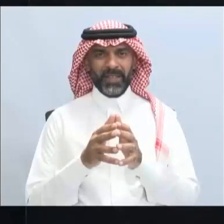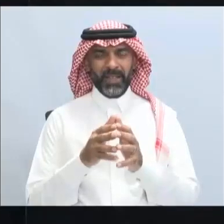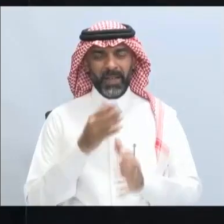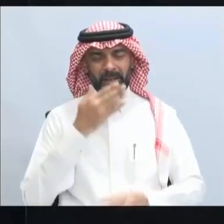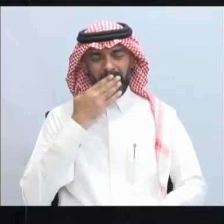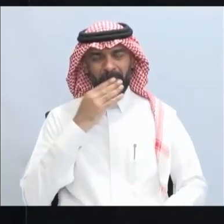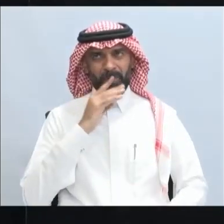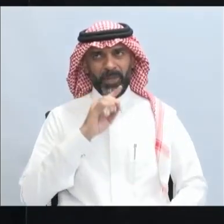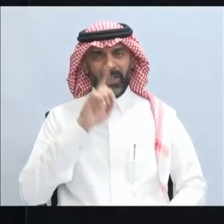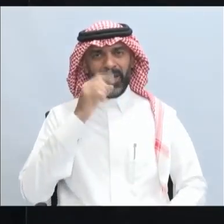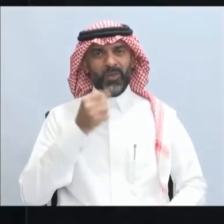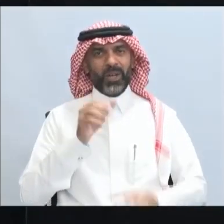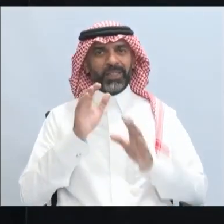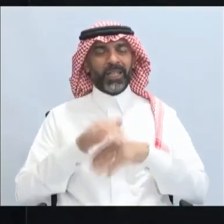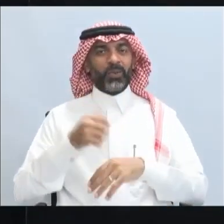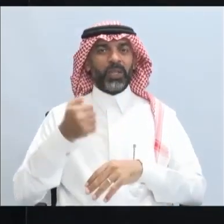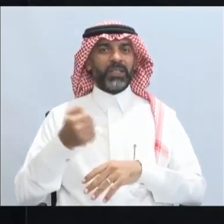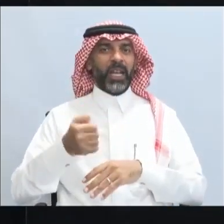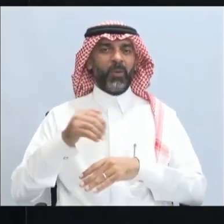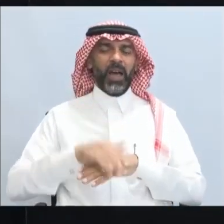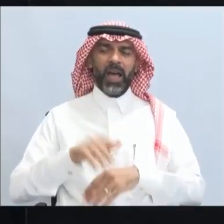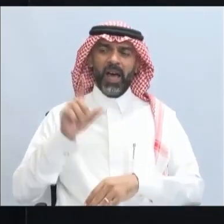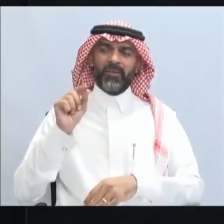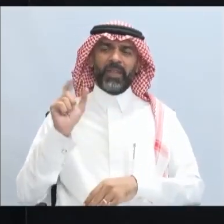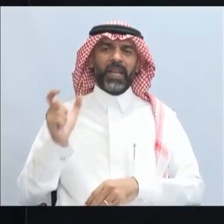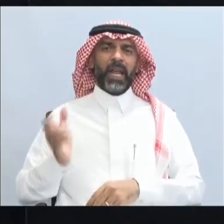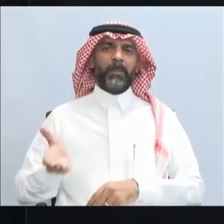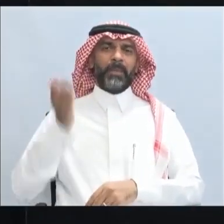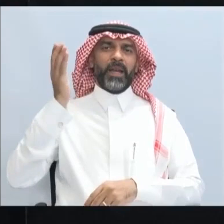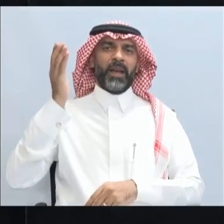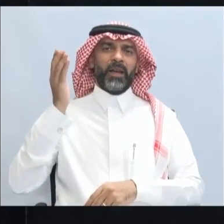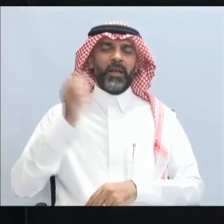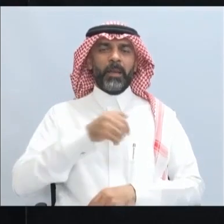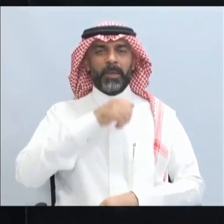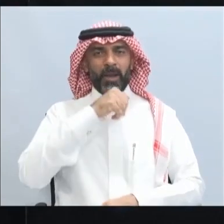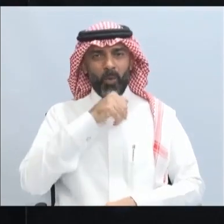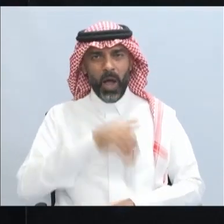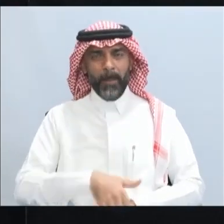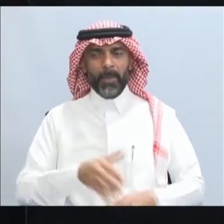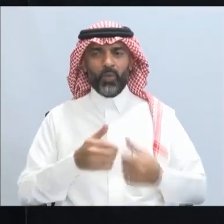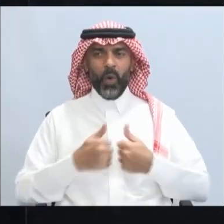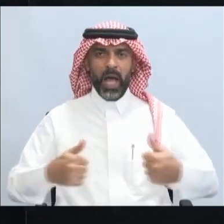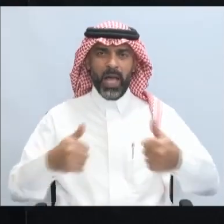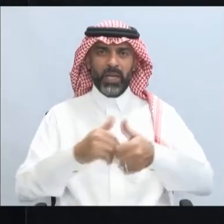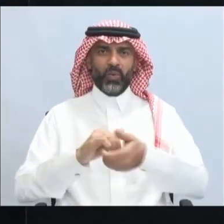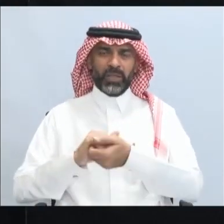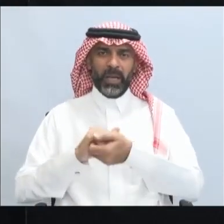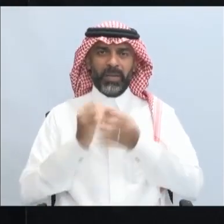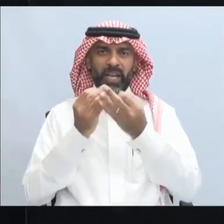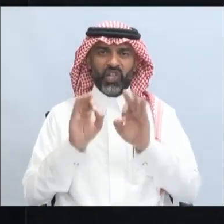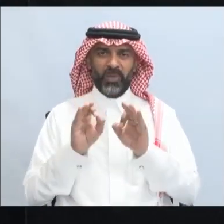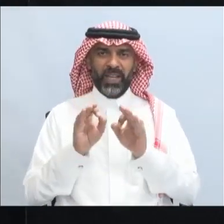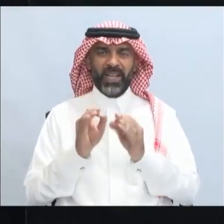الحمد لله والصلاه والسلام على اشرف الانبياء والمرسلين نبينا محمد واله وصحبه اجمعين اما